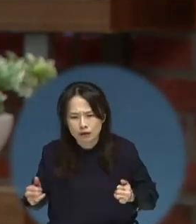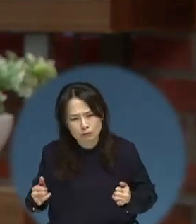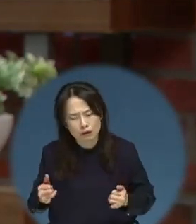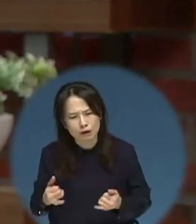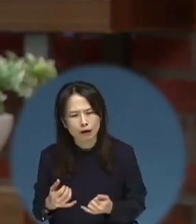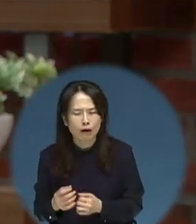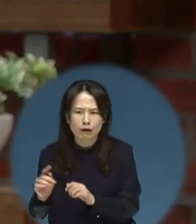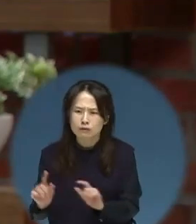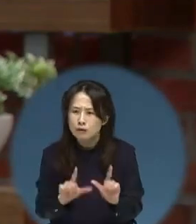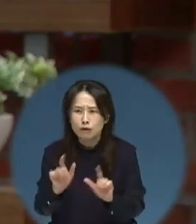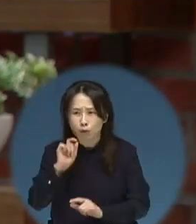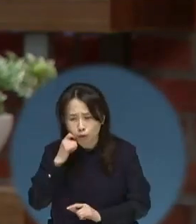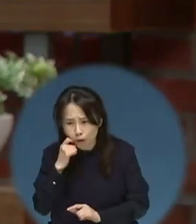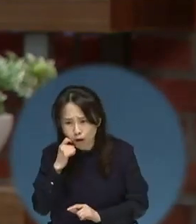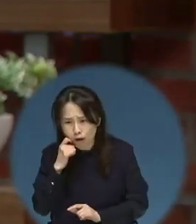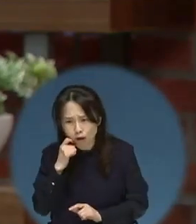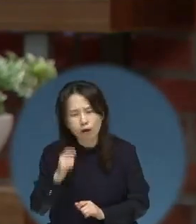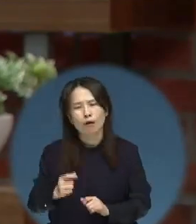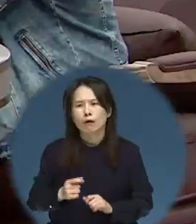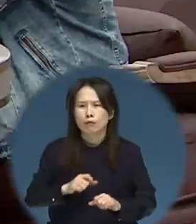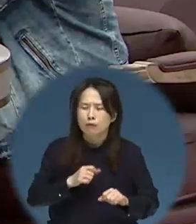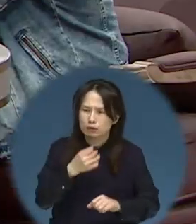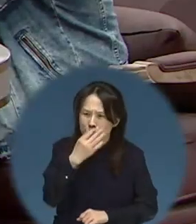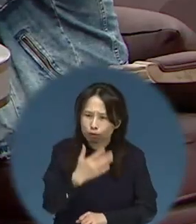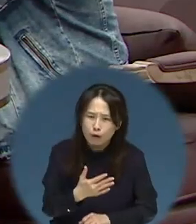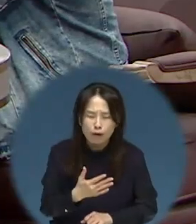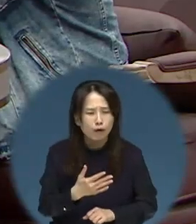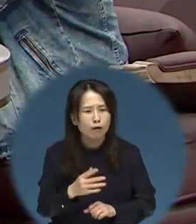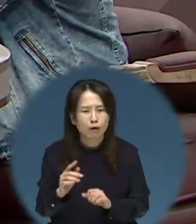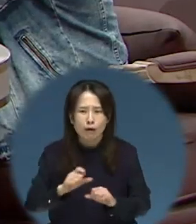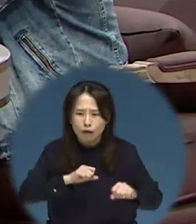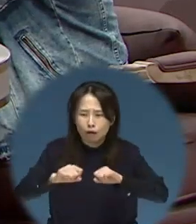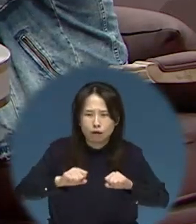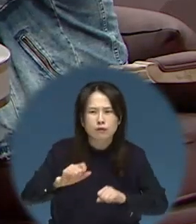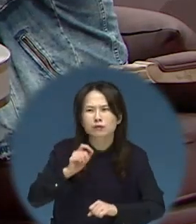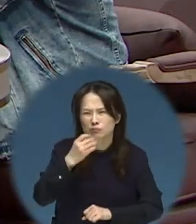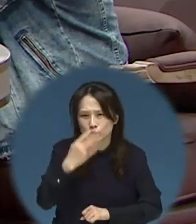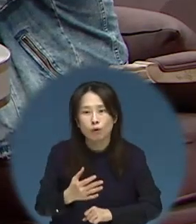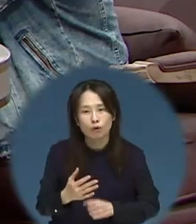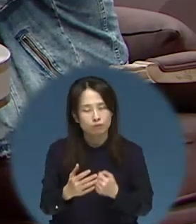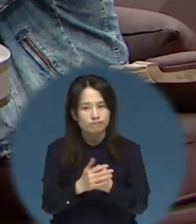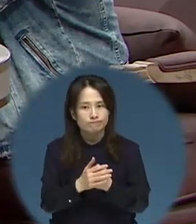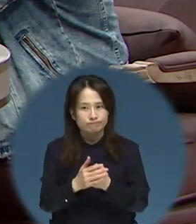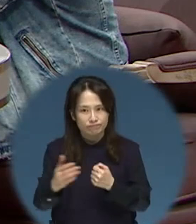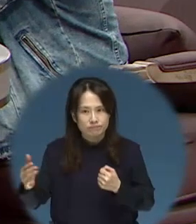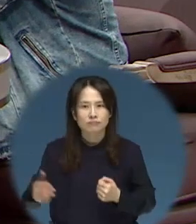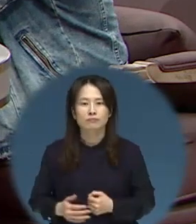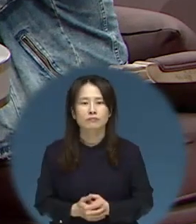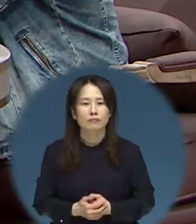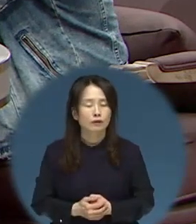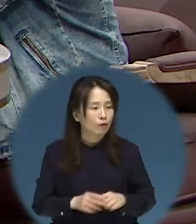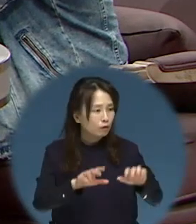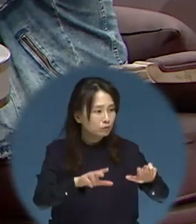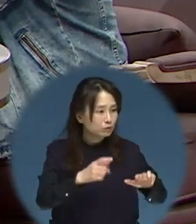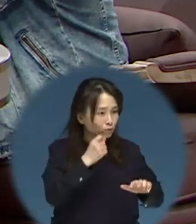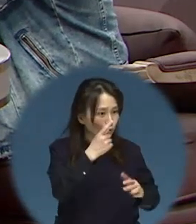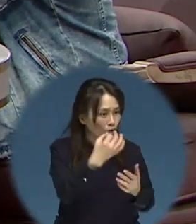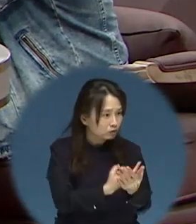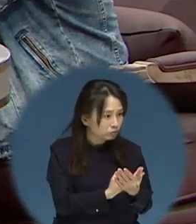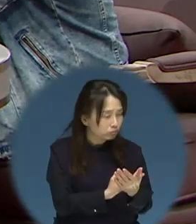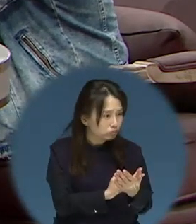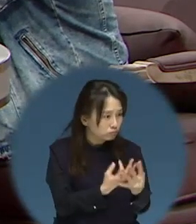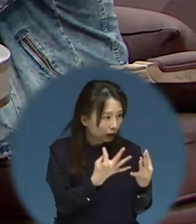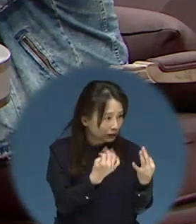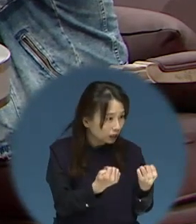못한 채 프로젝트가 끝나는 경우가 너무 많더라고요. 그럼 이 단체의 직원들은 월급을 제대로 받아요?